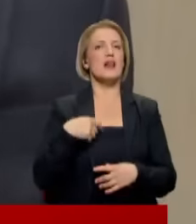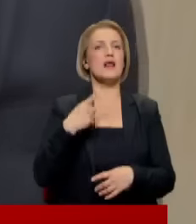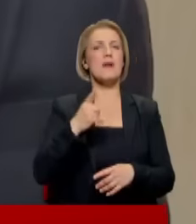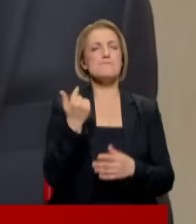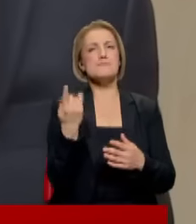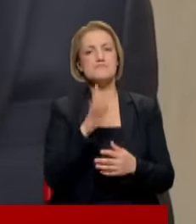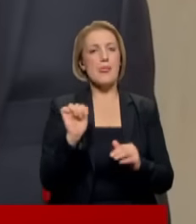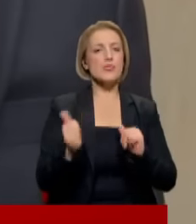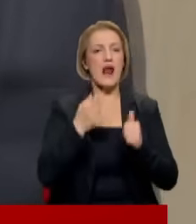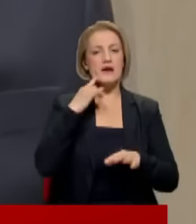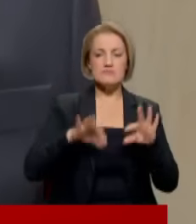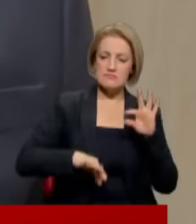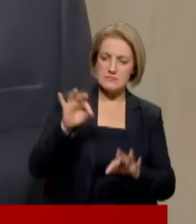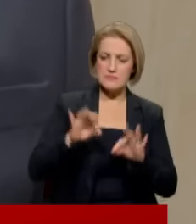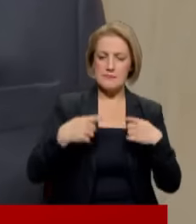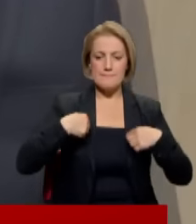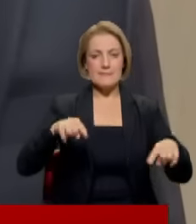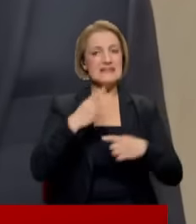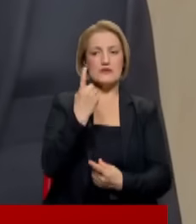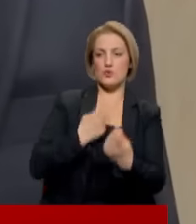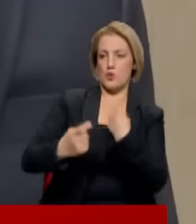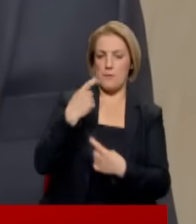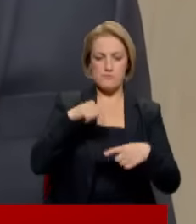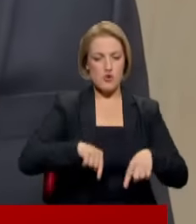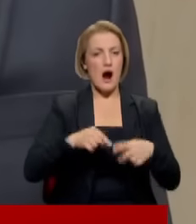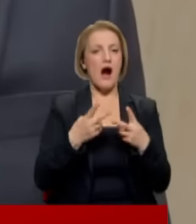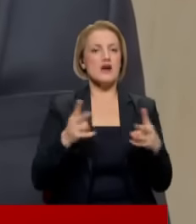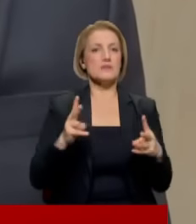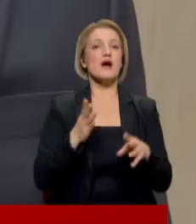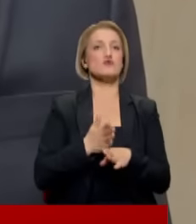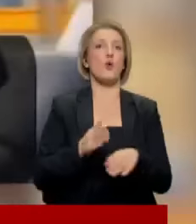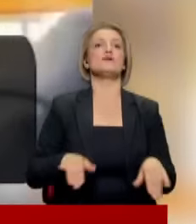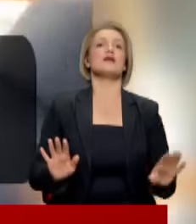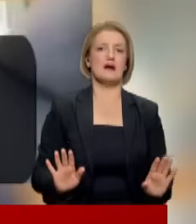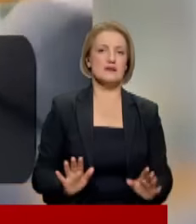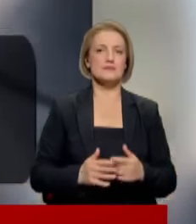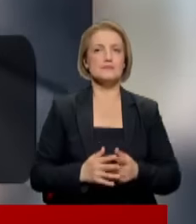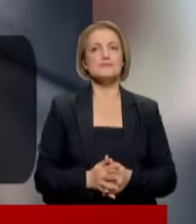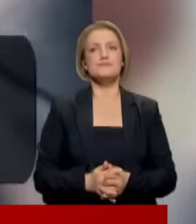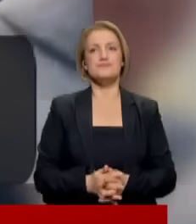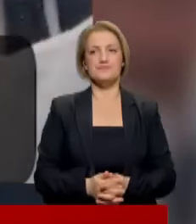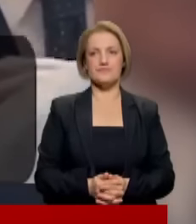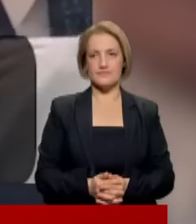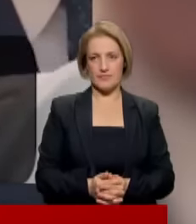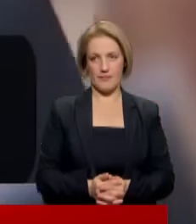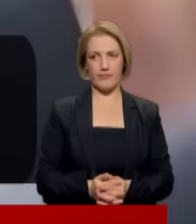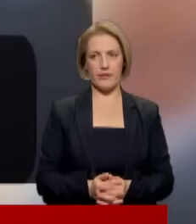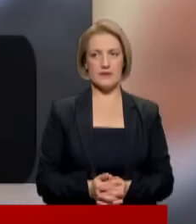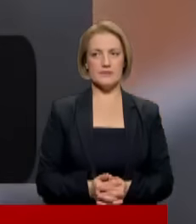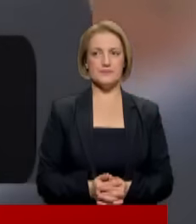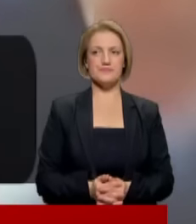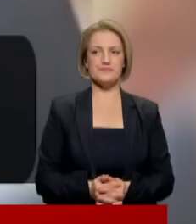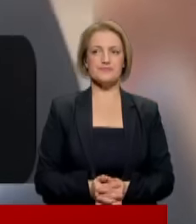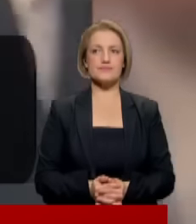birtakım değerlendirmelerin bize sorulup burada açıklama yapmak doğru değil MHP lideri Bahçeli terörist başı için Umut